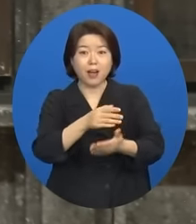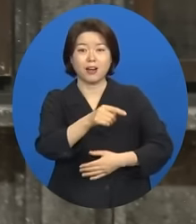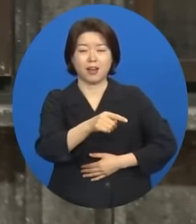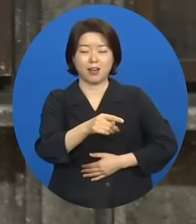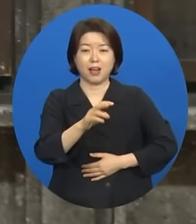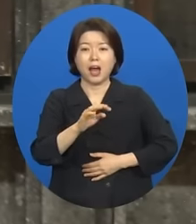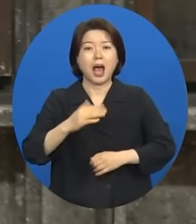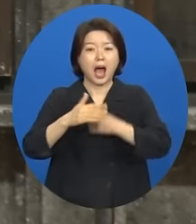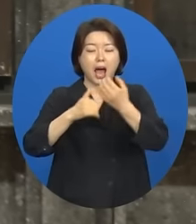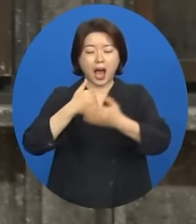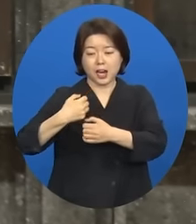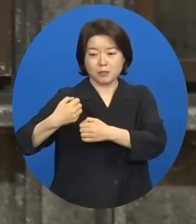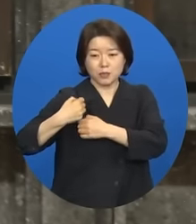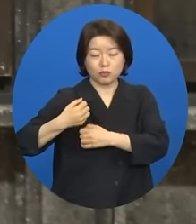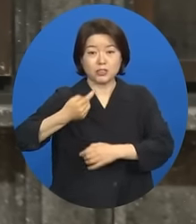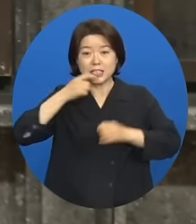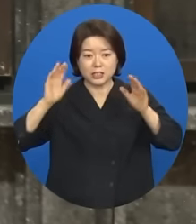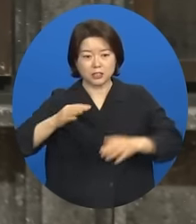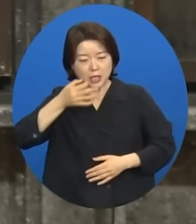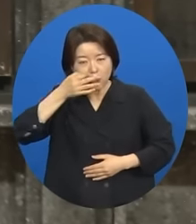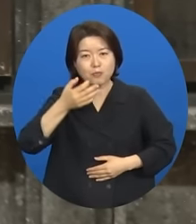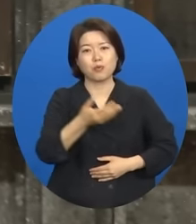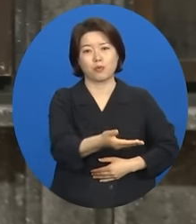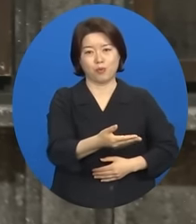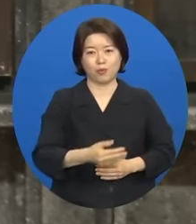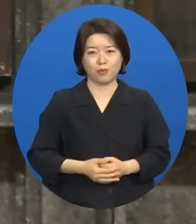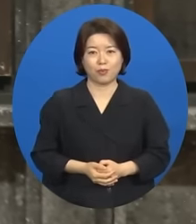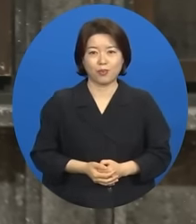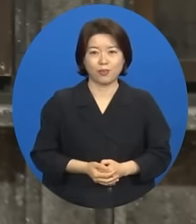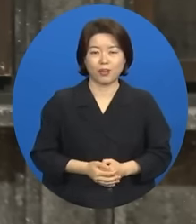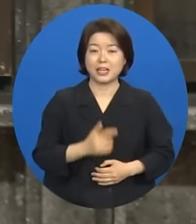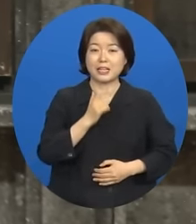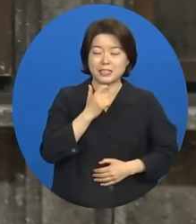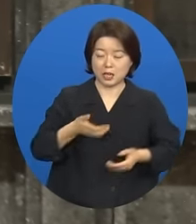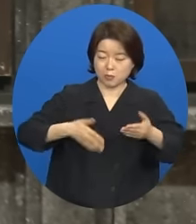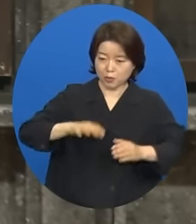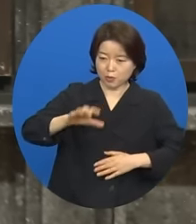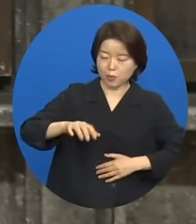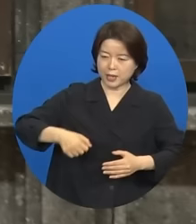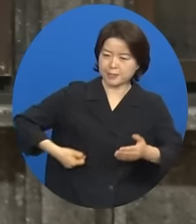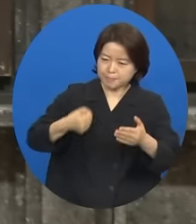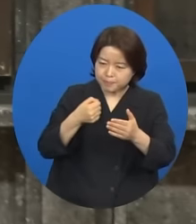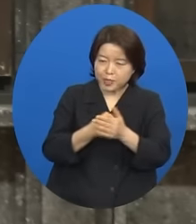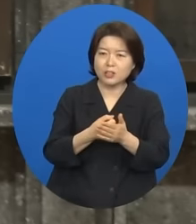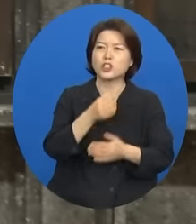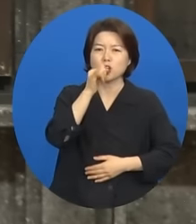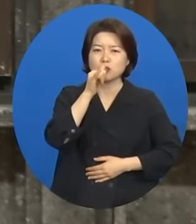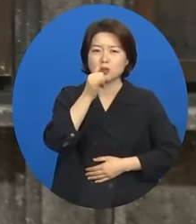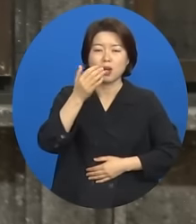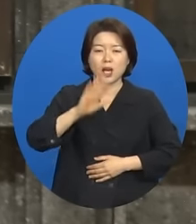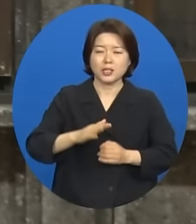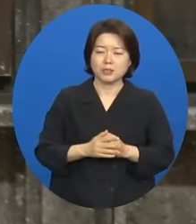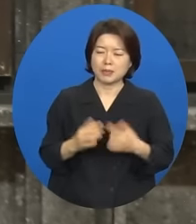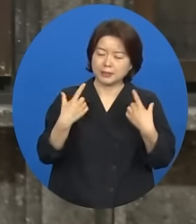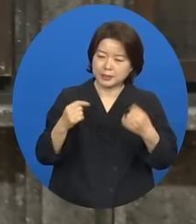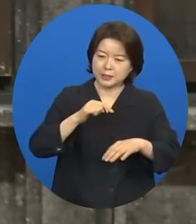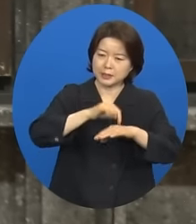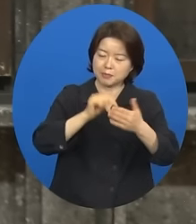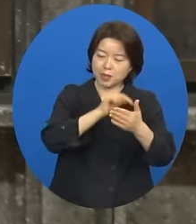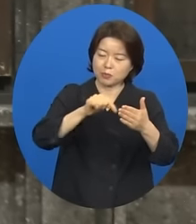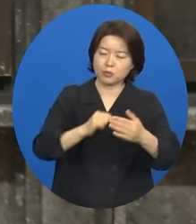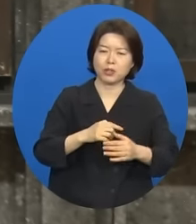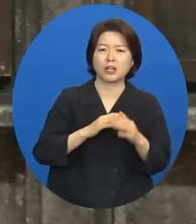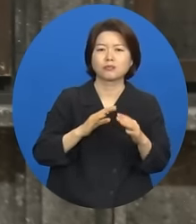마하나임을 보여주신 것입니다. 그가 고향으로 가기로 순종은 했지만 여전히 두려움으로 가득 차 있었던